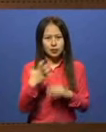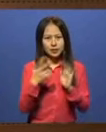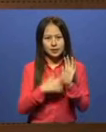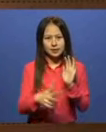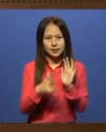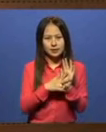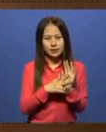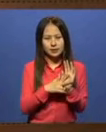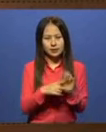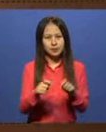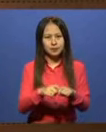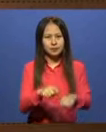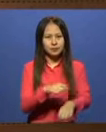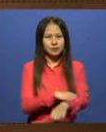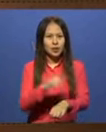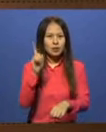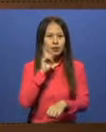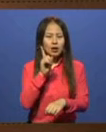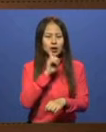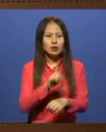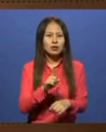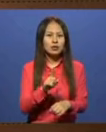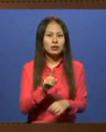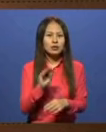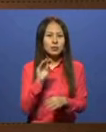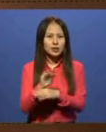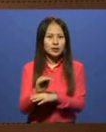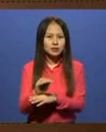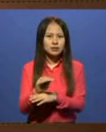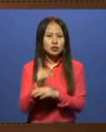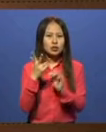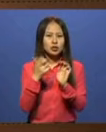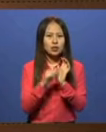22588 метр уақытша бөген тұрғызылды және